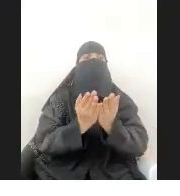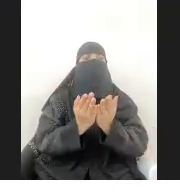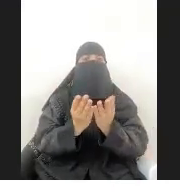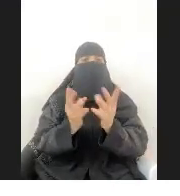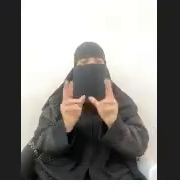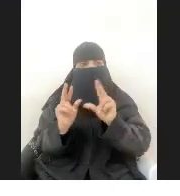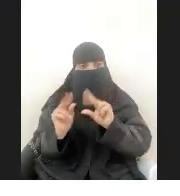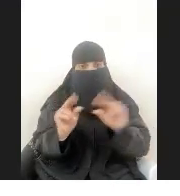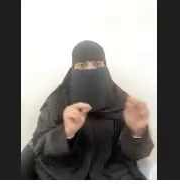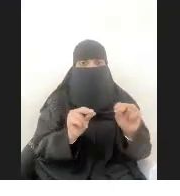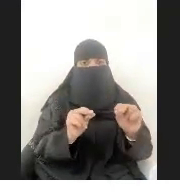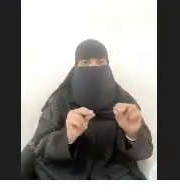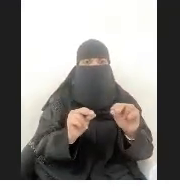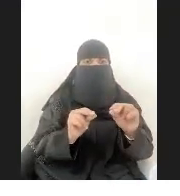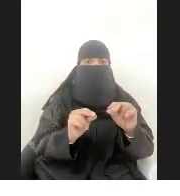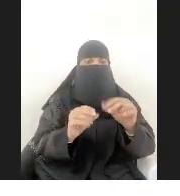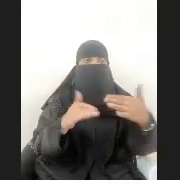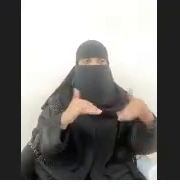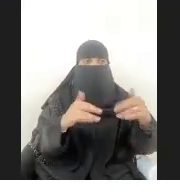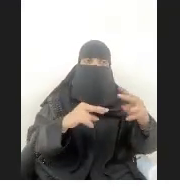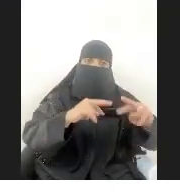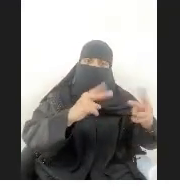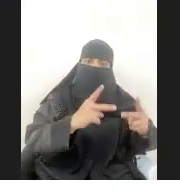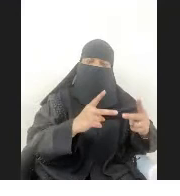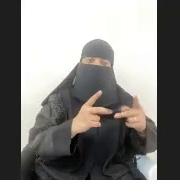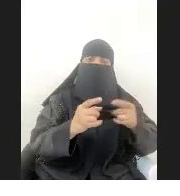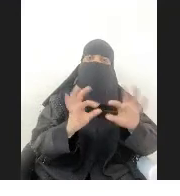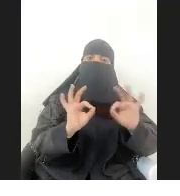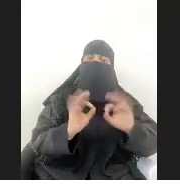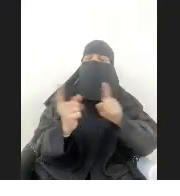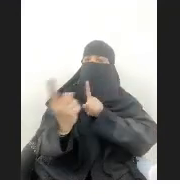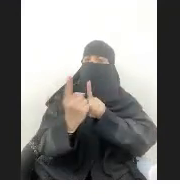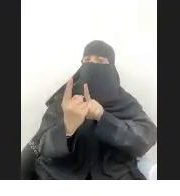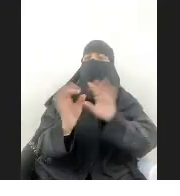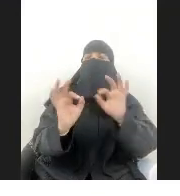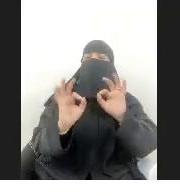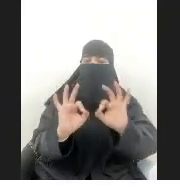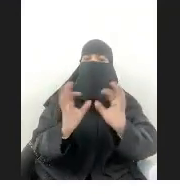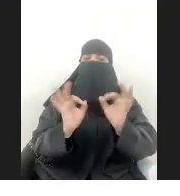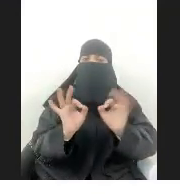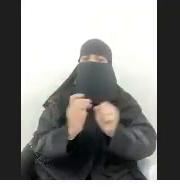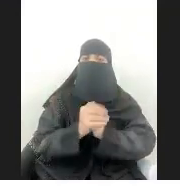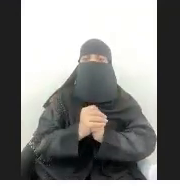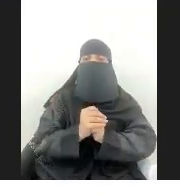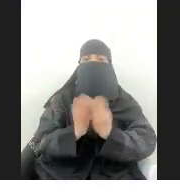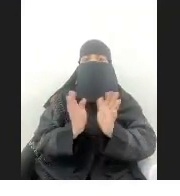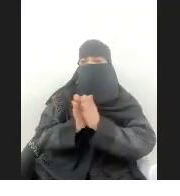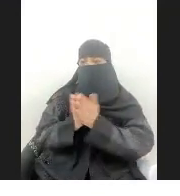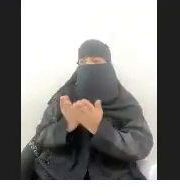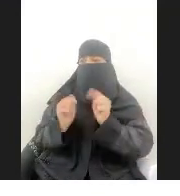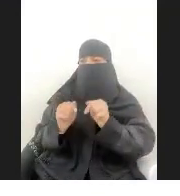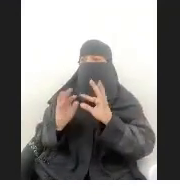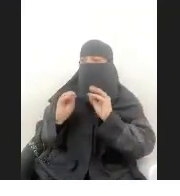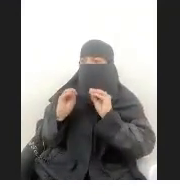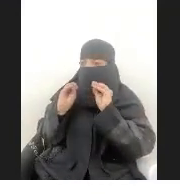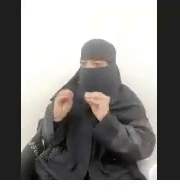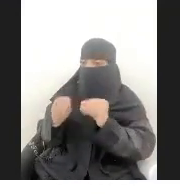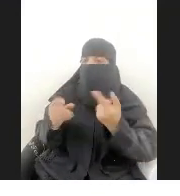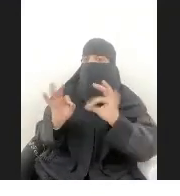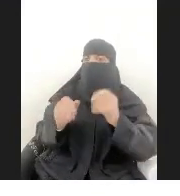طرائق أخرى مثل وجه لوجه؟ بمعنى إذا أنا الآن المادة اللي أنا هقدمها مثلاً، أنا دكتورة في